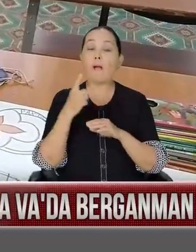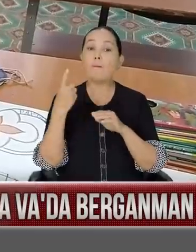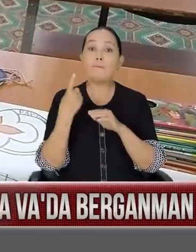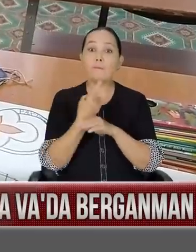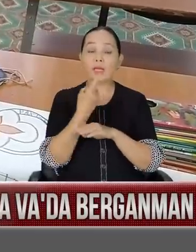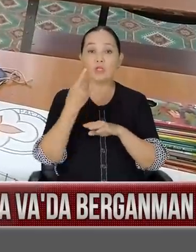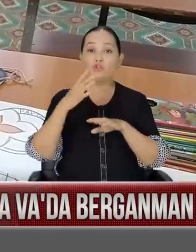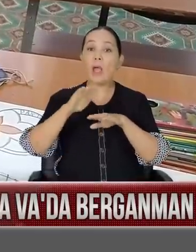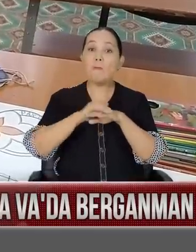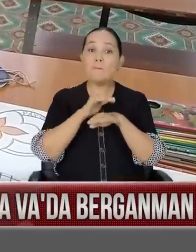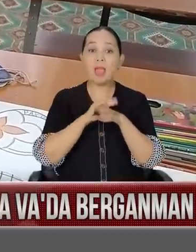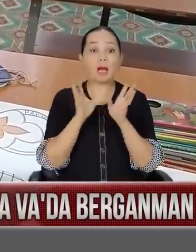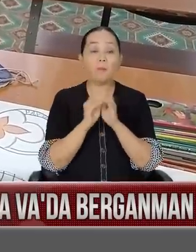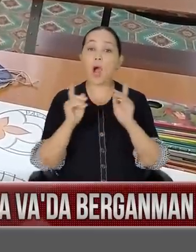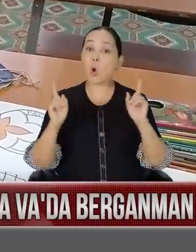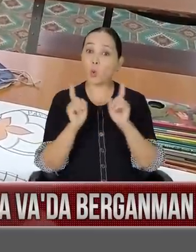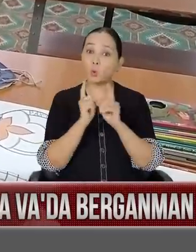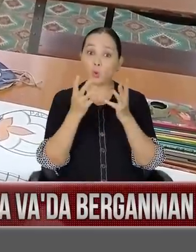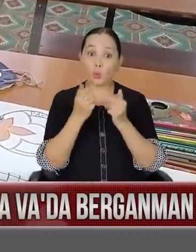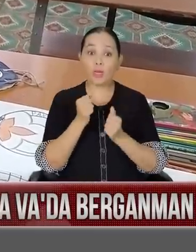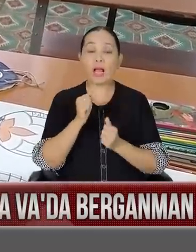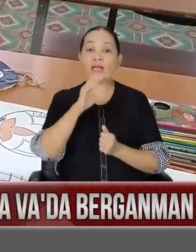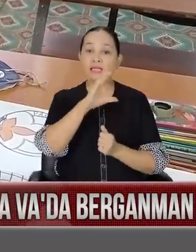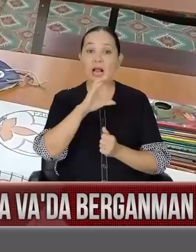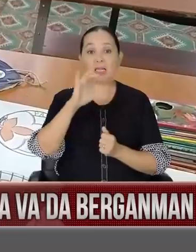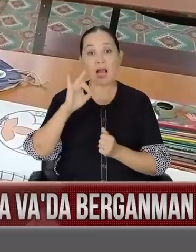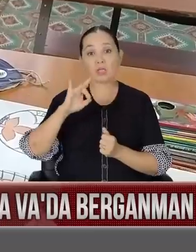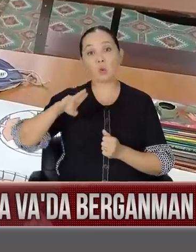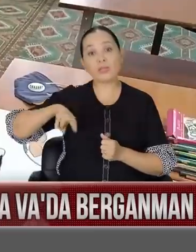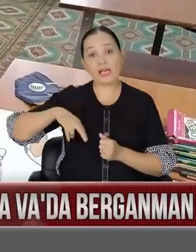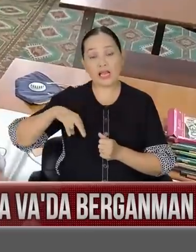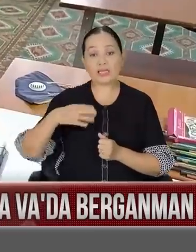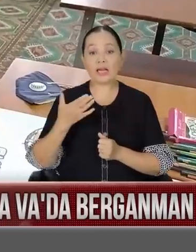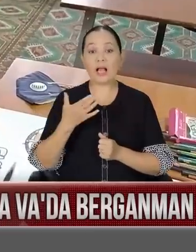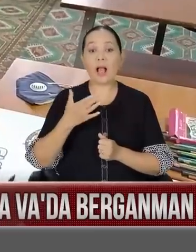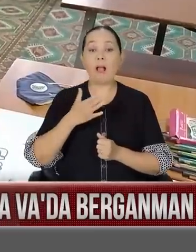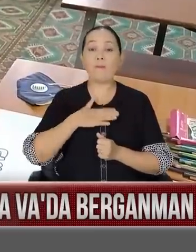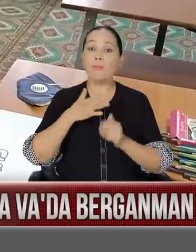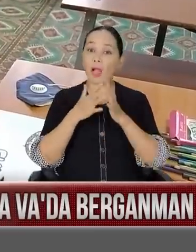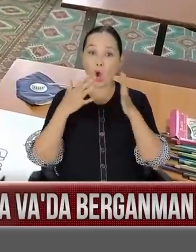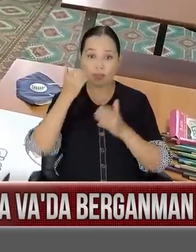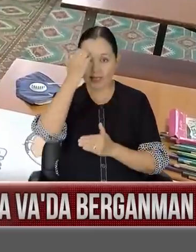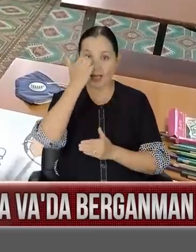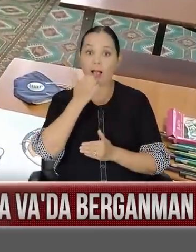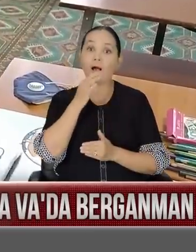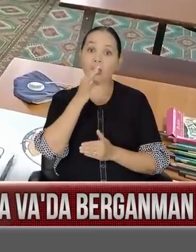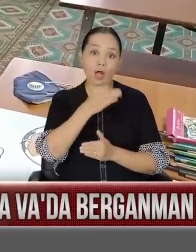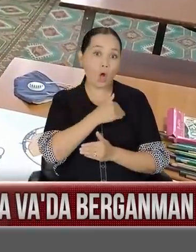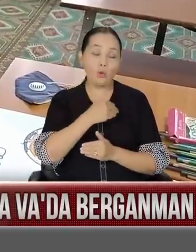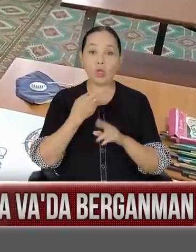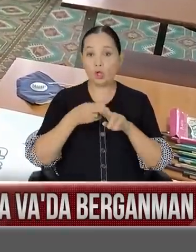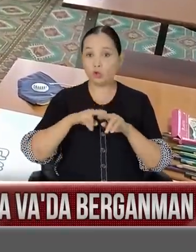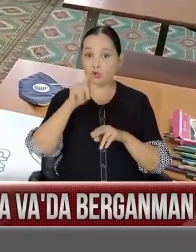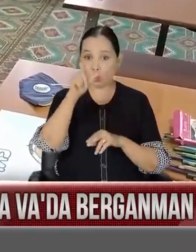birinchi mehr bilan kutib olgan Sayyid Rahimunna direktorimiz. Men o'sha kishiga kattakon rahmat aytaman. O'sha